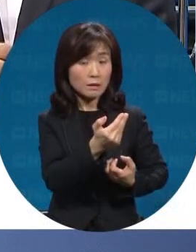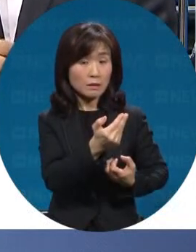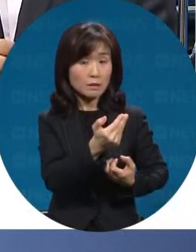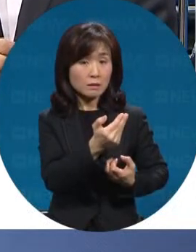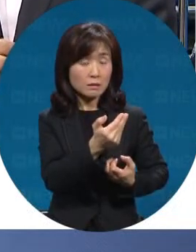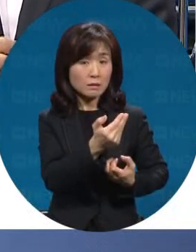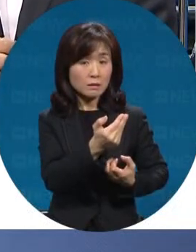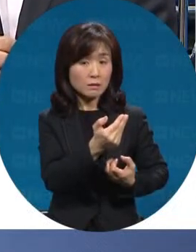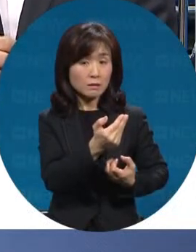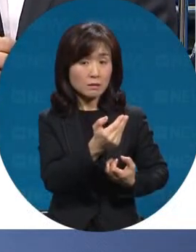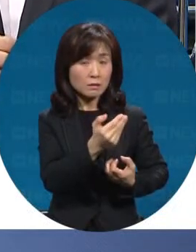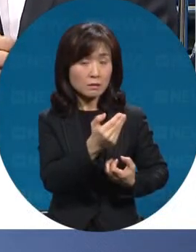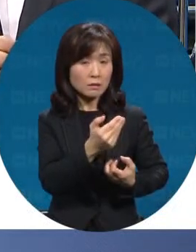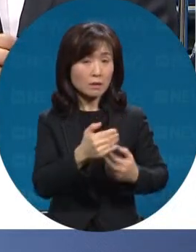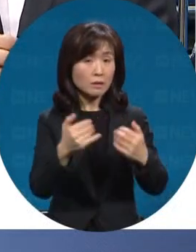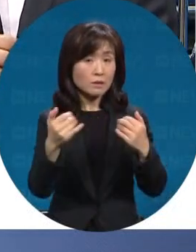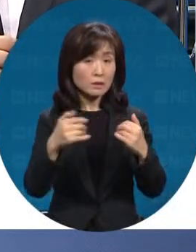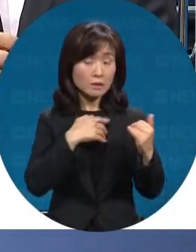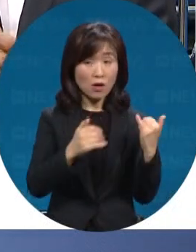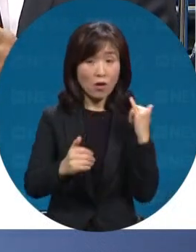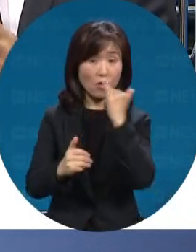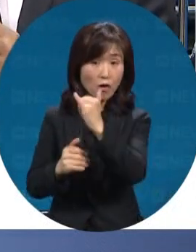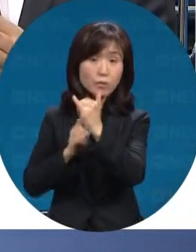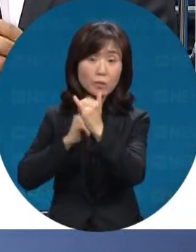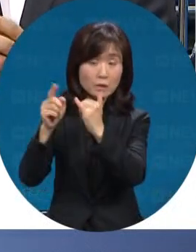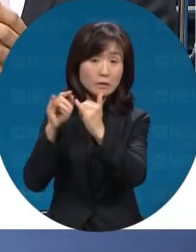그러면 전화를 한 분이